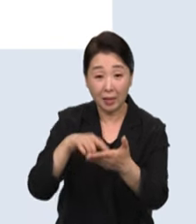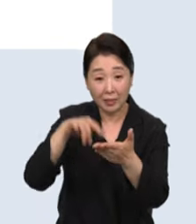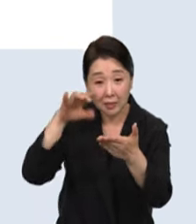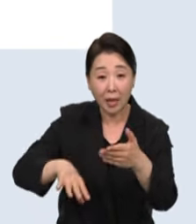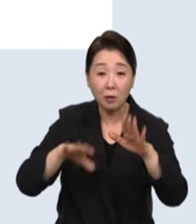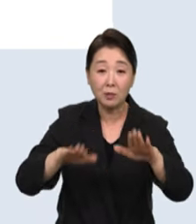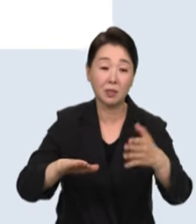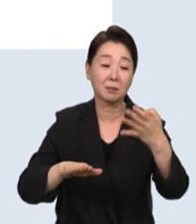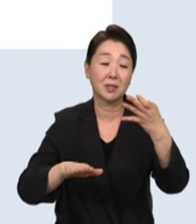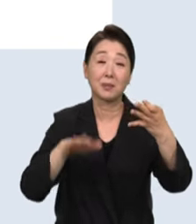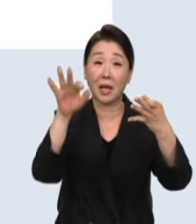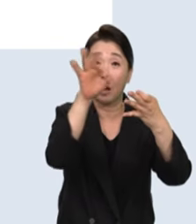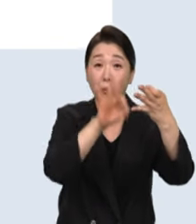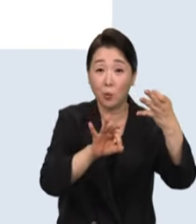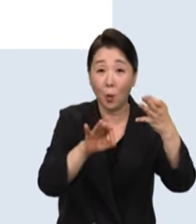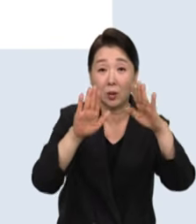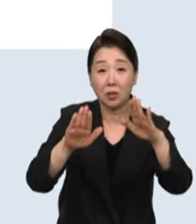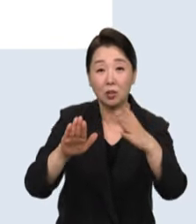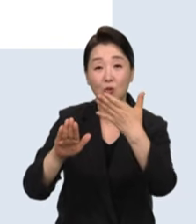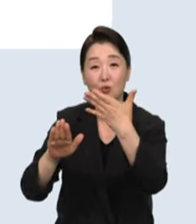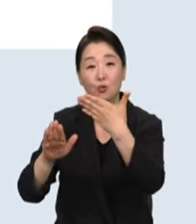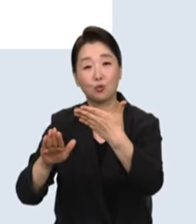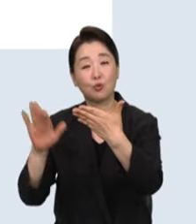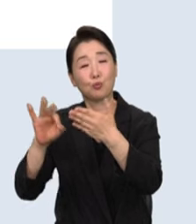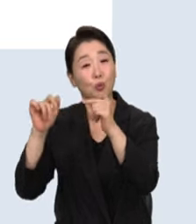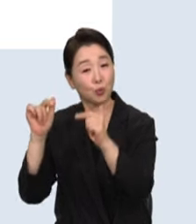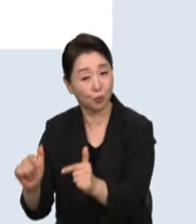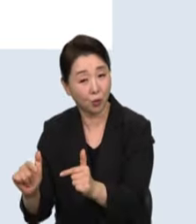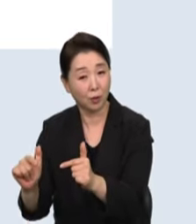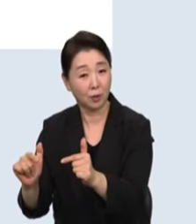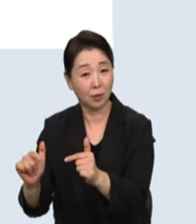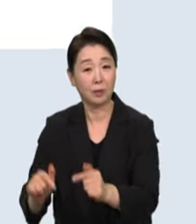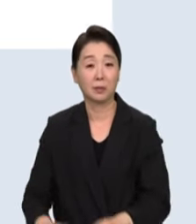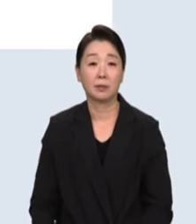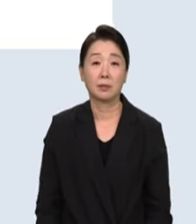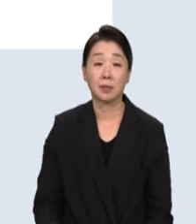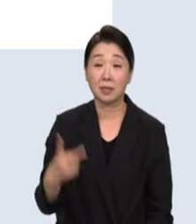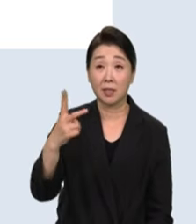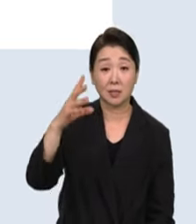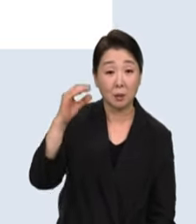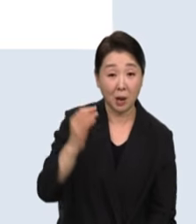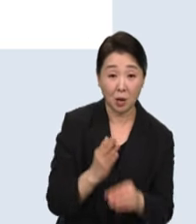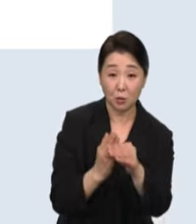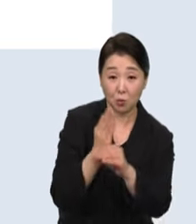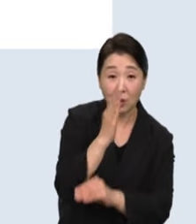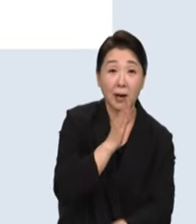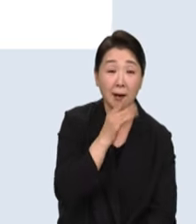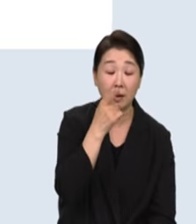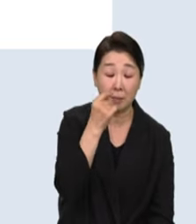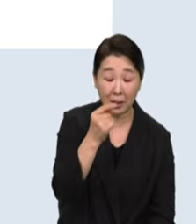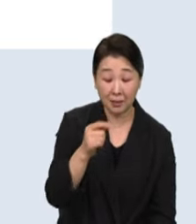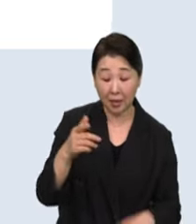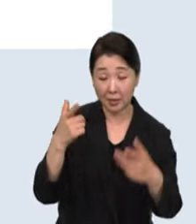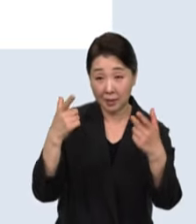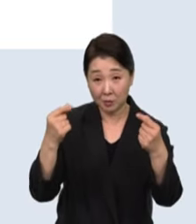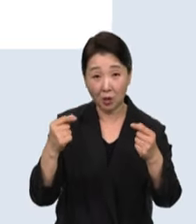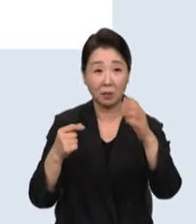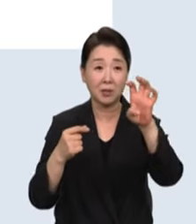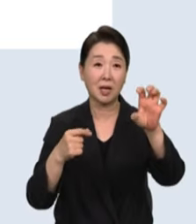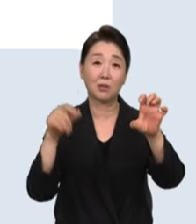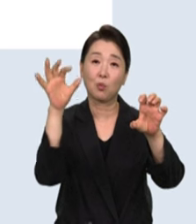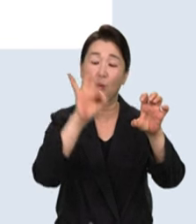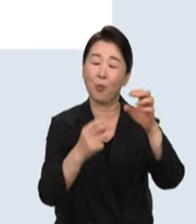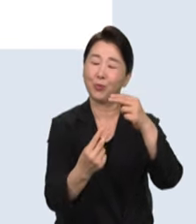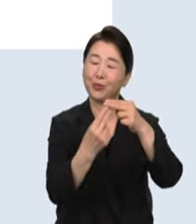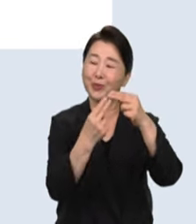현행 14% 99% 낮아집니다 2천만 원을 초과하더라도 지금처럼 45%